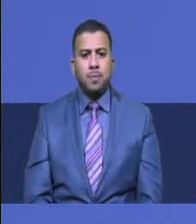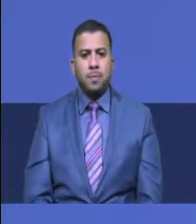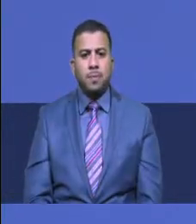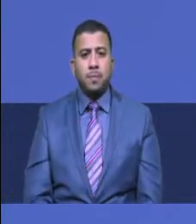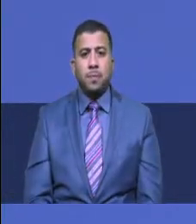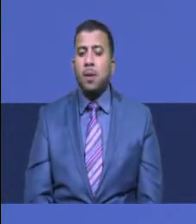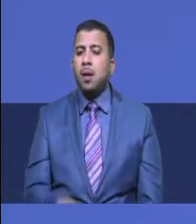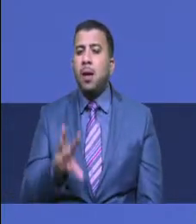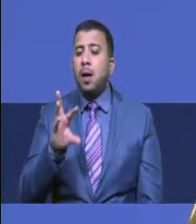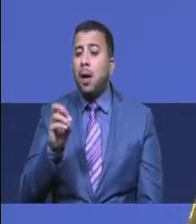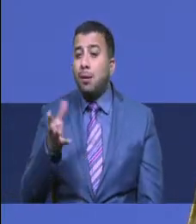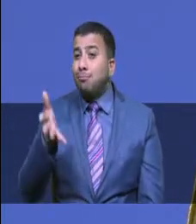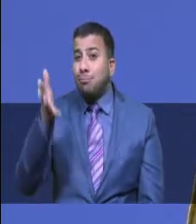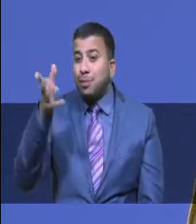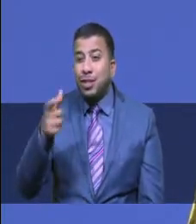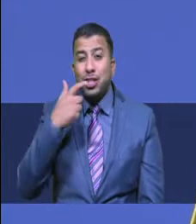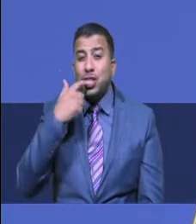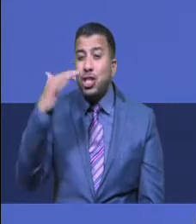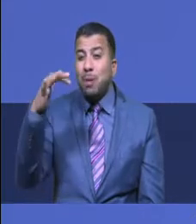وهؤلاء كبروا